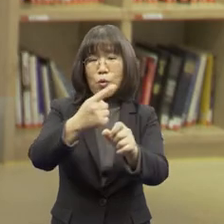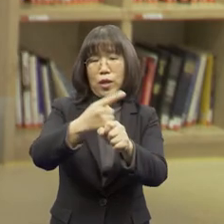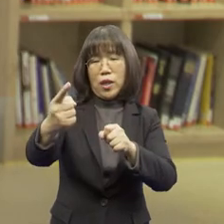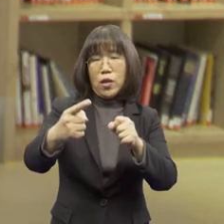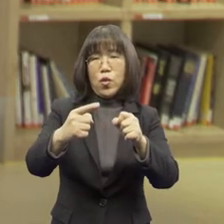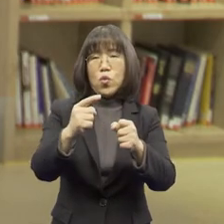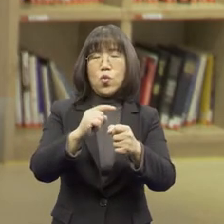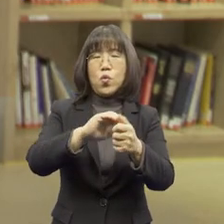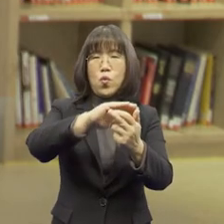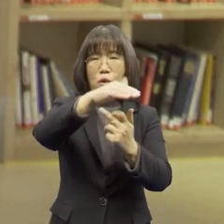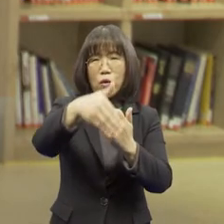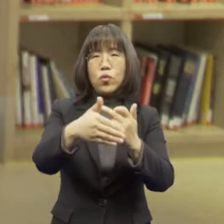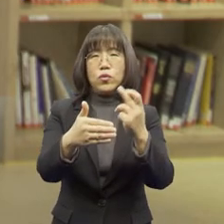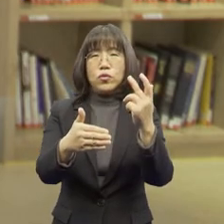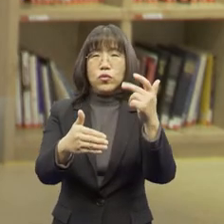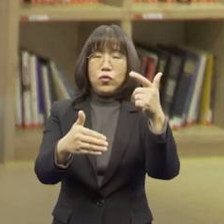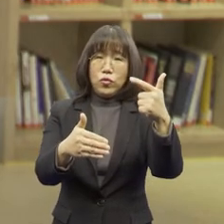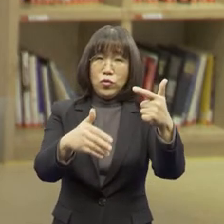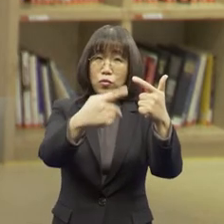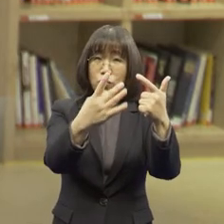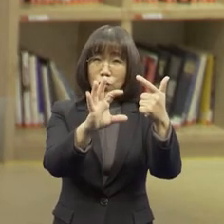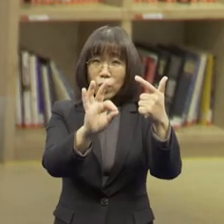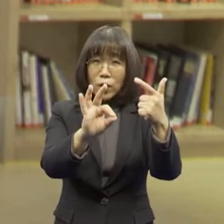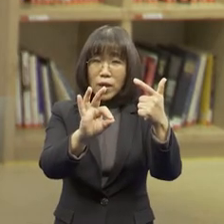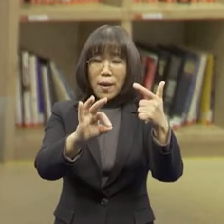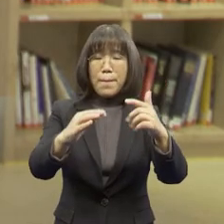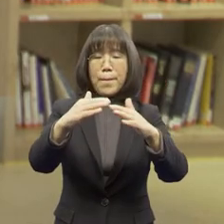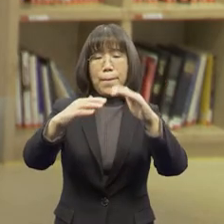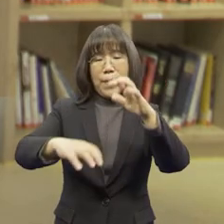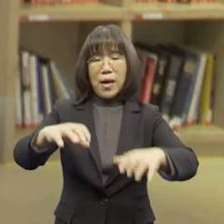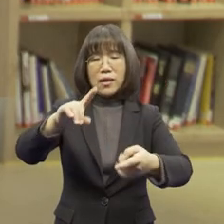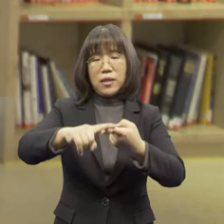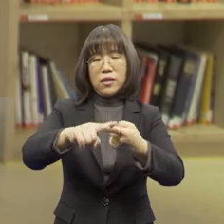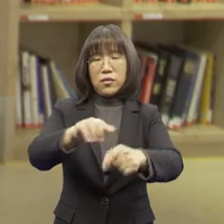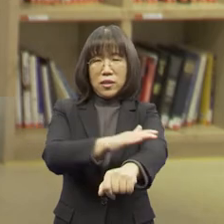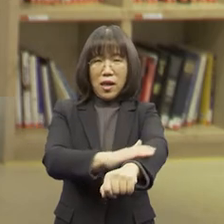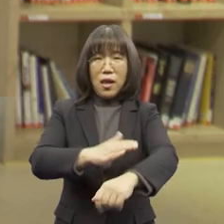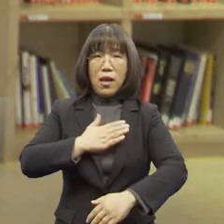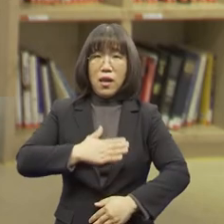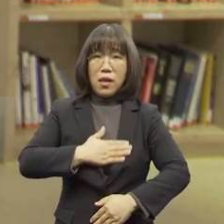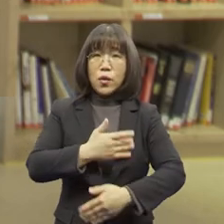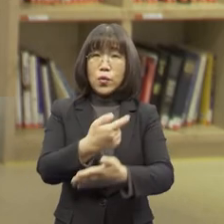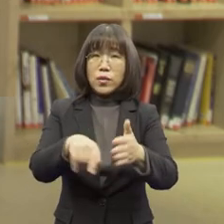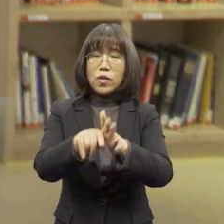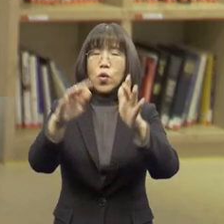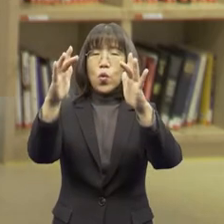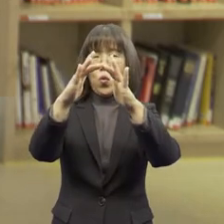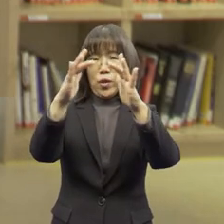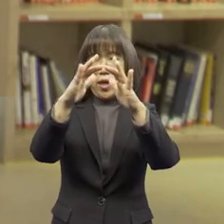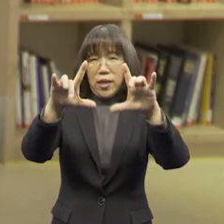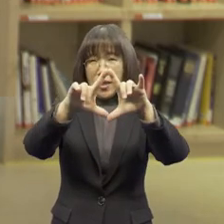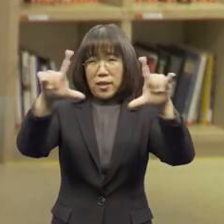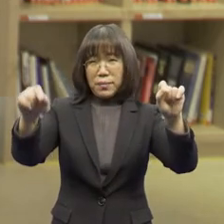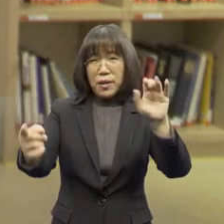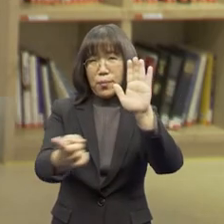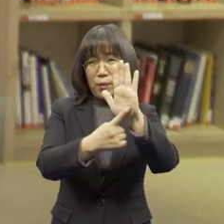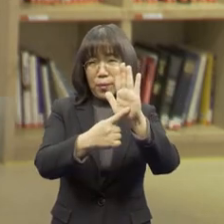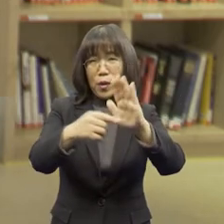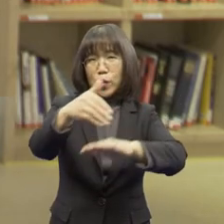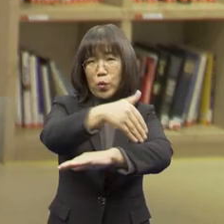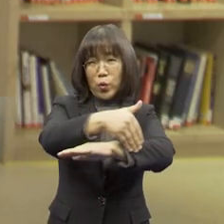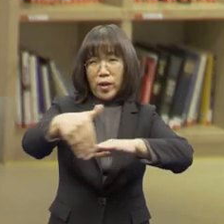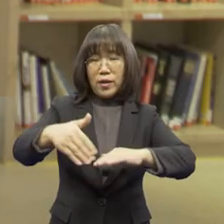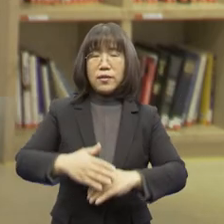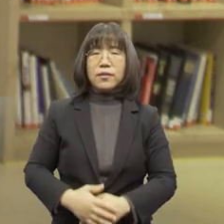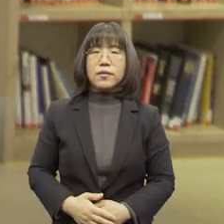또 내년에는 화곡육동 전 주민이 우리 마을 소식을 더 많이 접할 수 있도록 온라인 게시판도